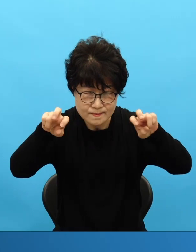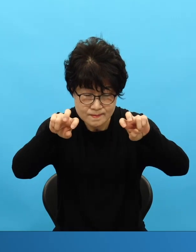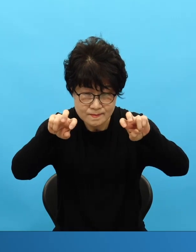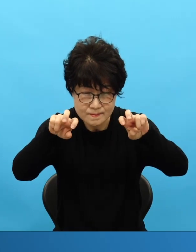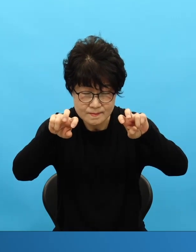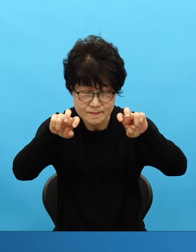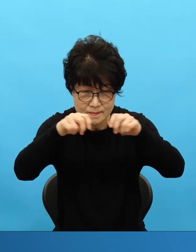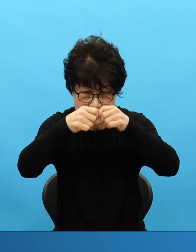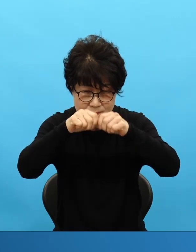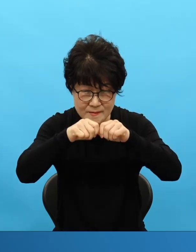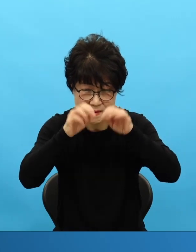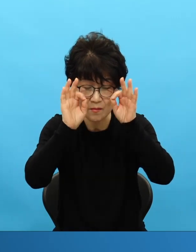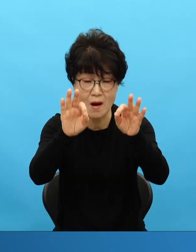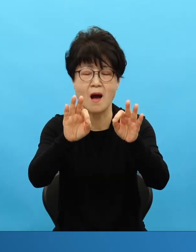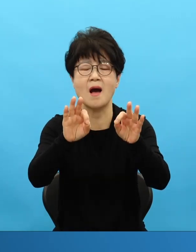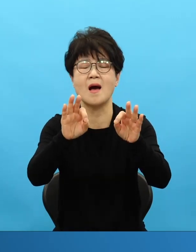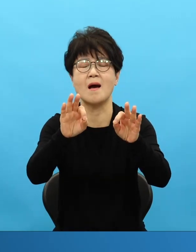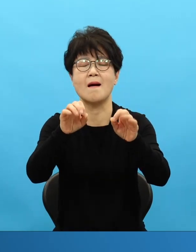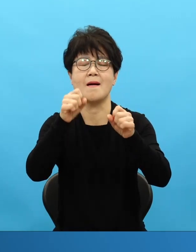보고